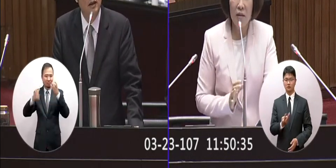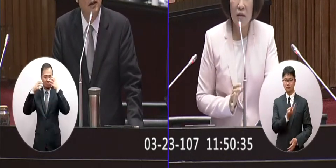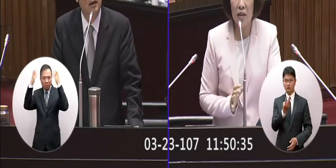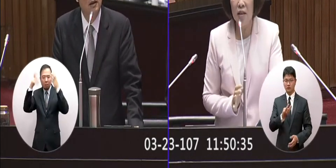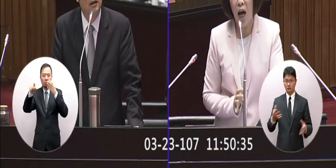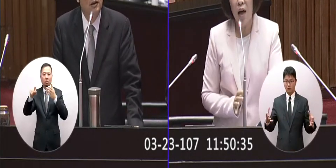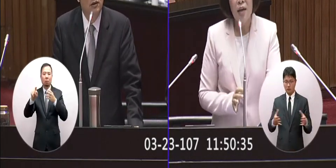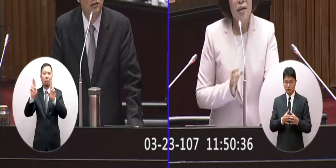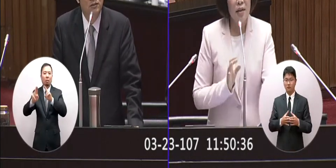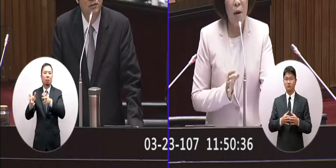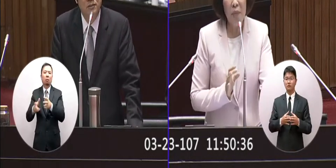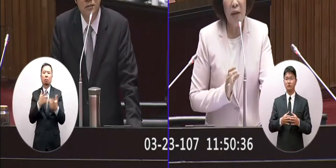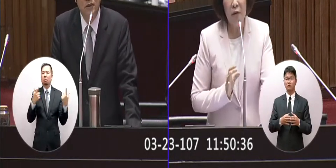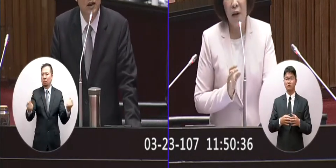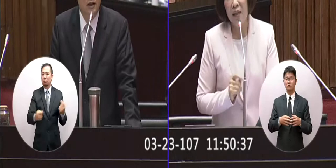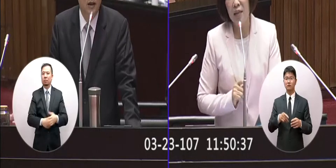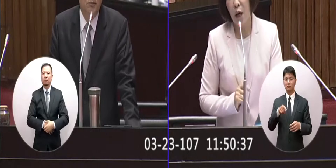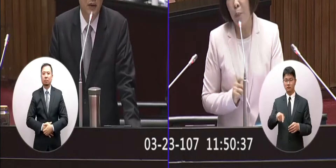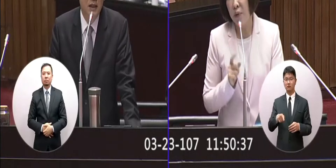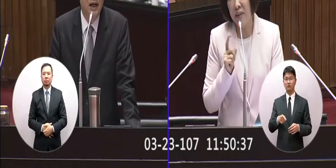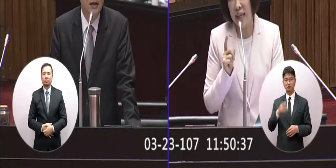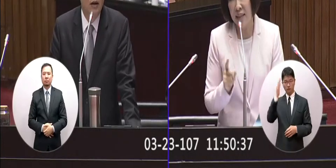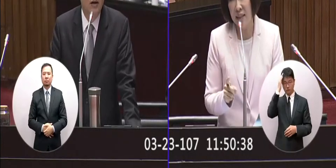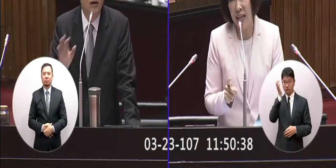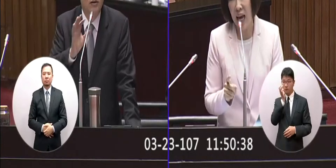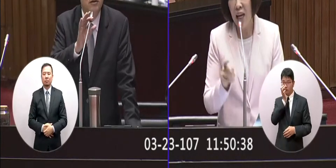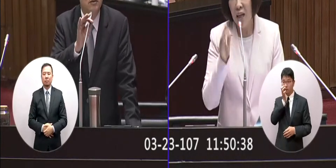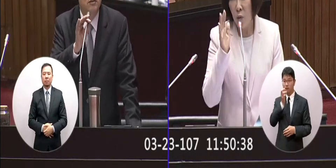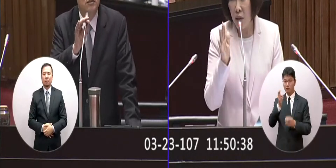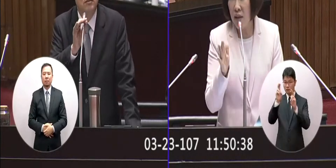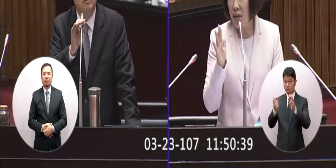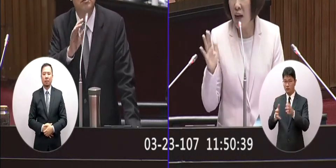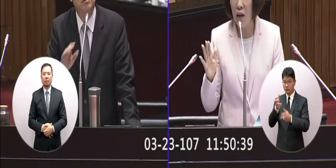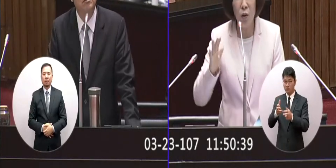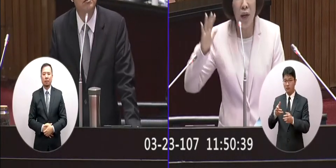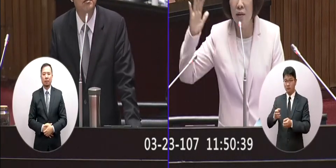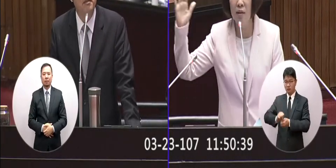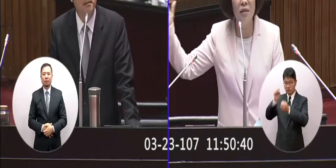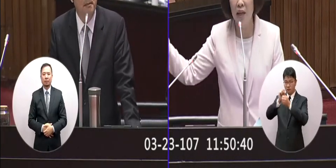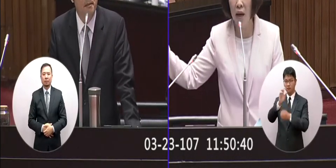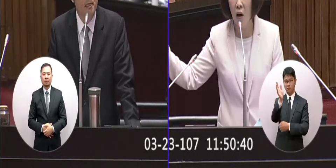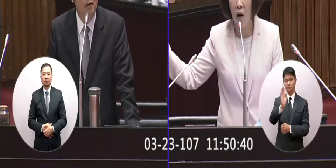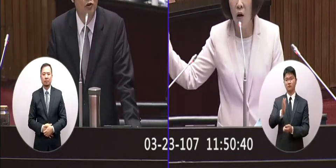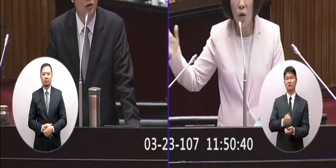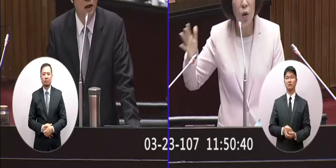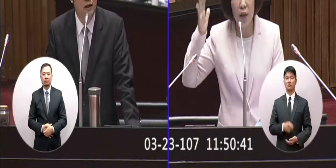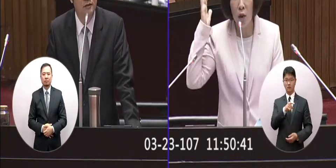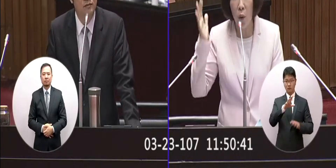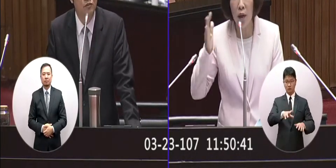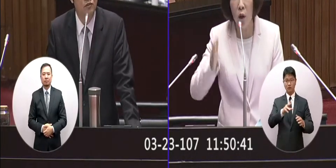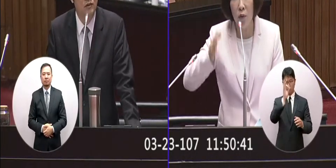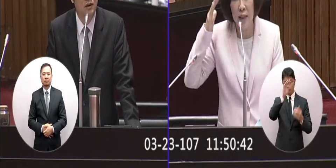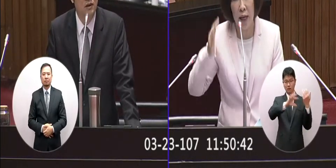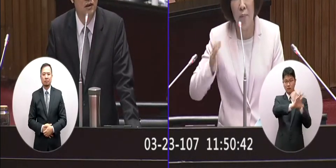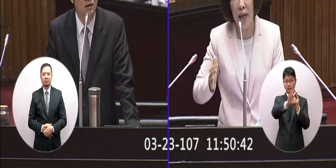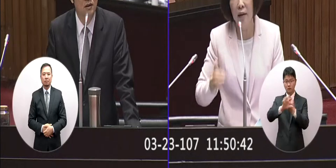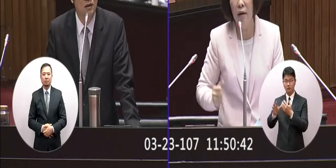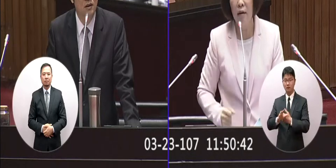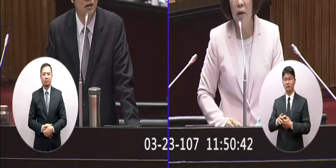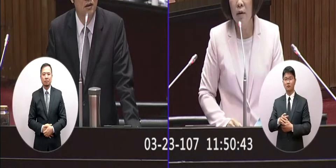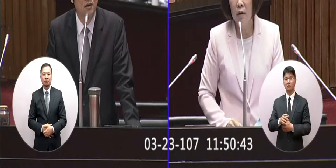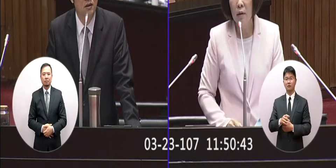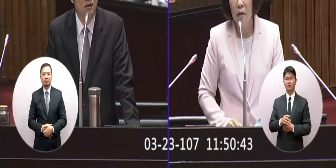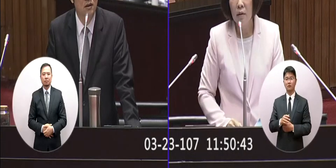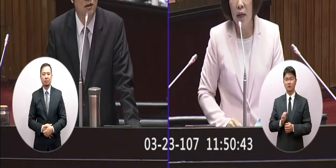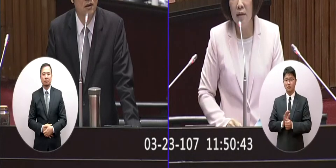并进的情形下，燃煤的发电厂不能再增加。院长，你要看到全世界哦，都在推动减煤